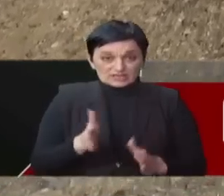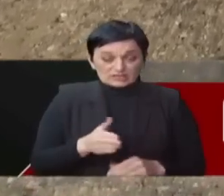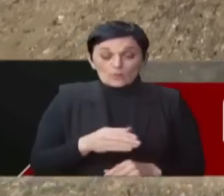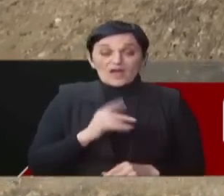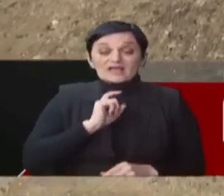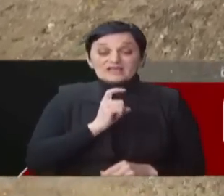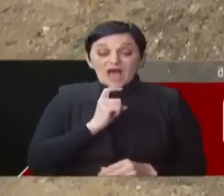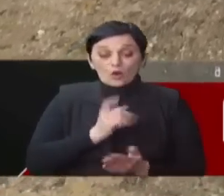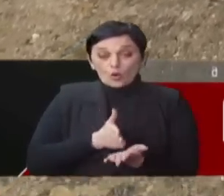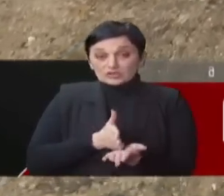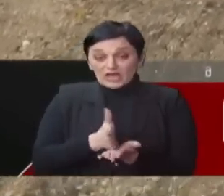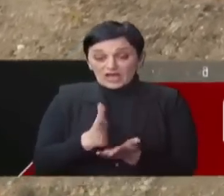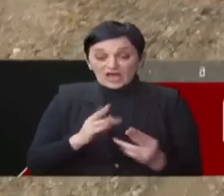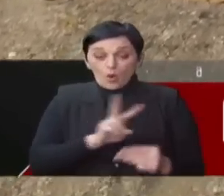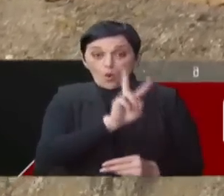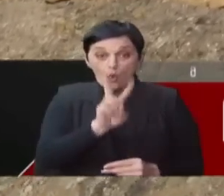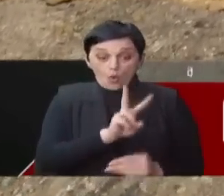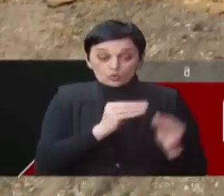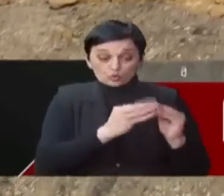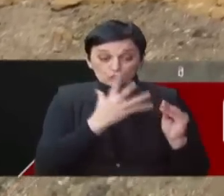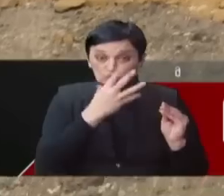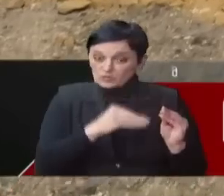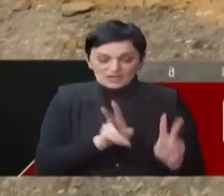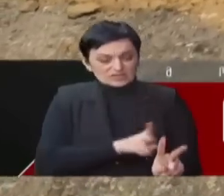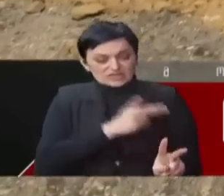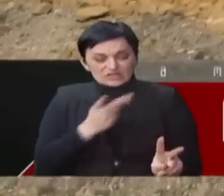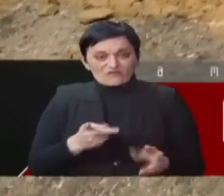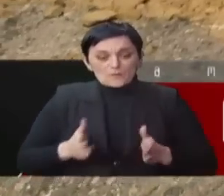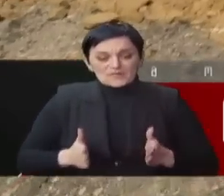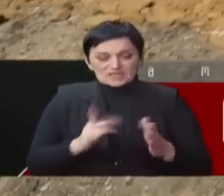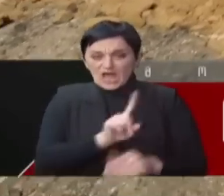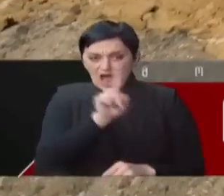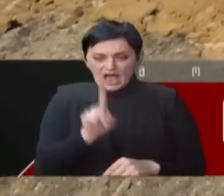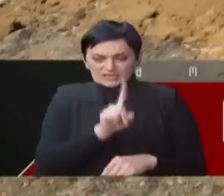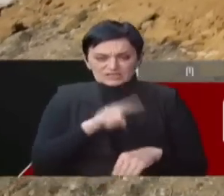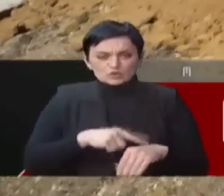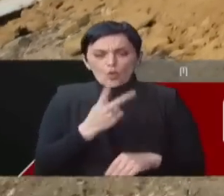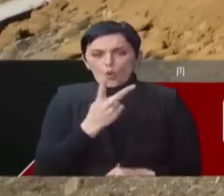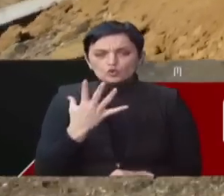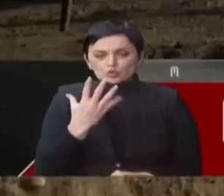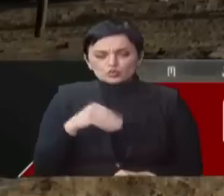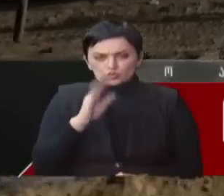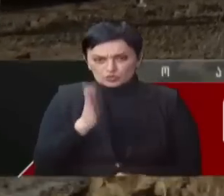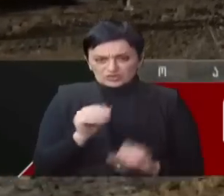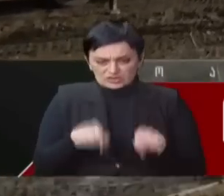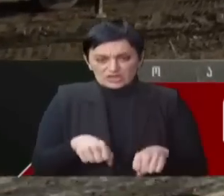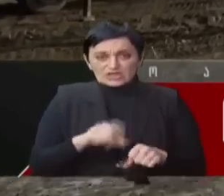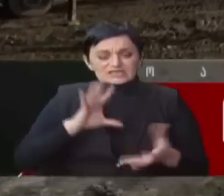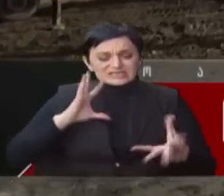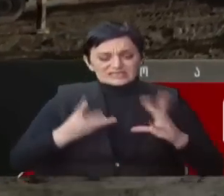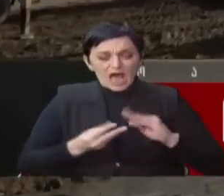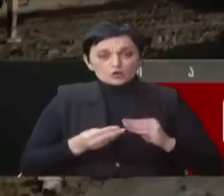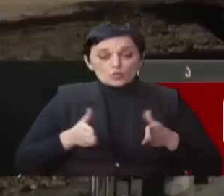ლაგოდეხის მიმართულებით ნაცვლად 2 საათისა და 15 წუთისა მგზავრობის დრო 1 საათი და 25 წუთი გახდება. Rat საერთო